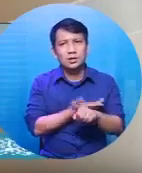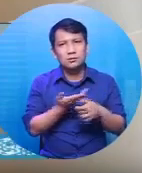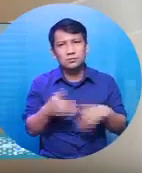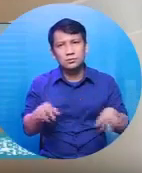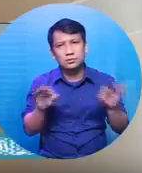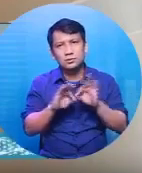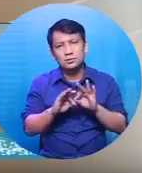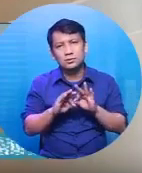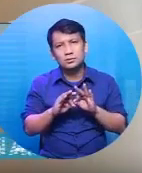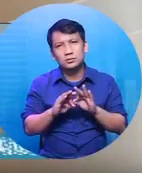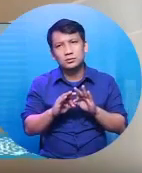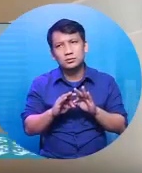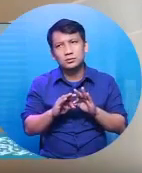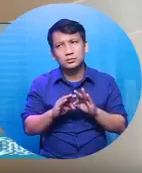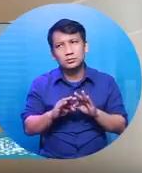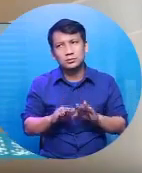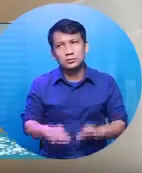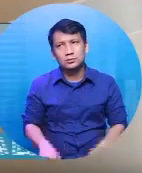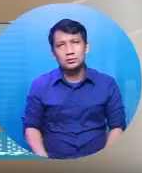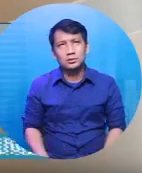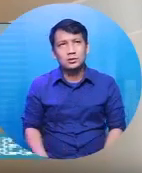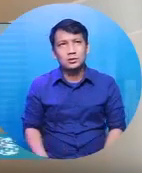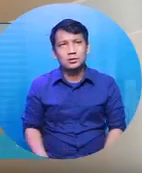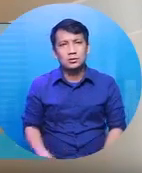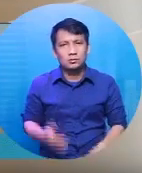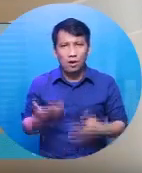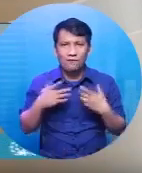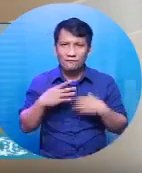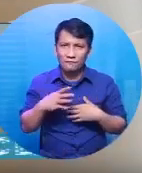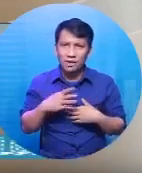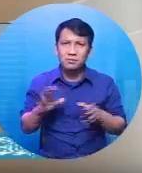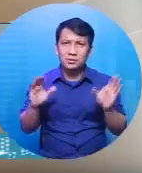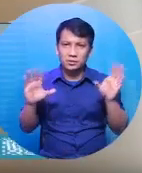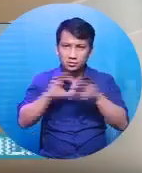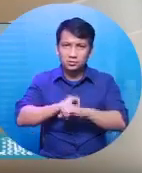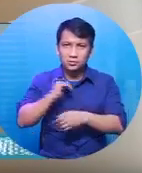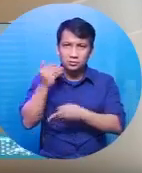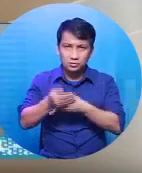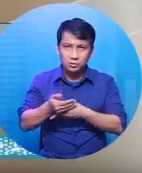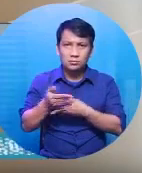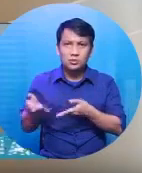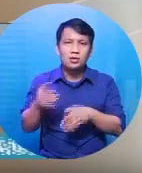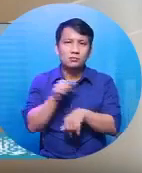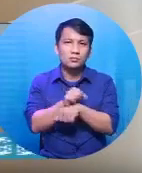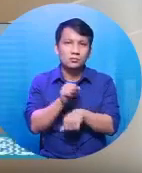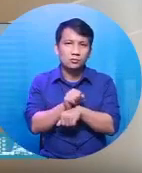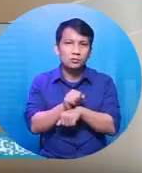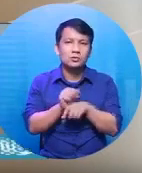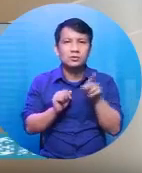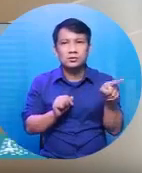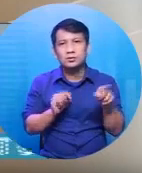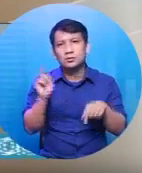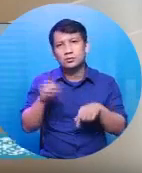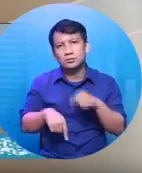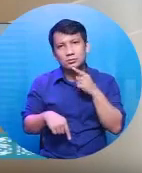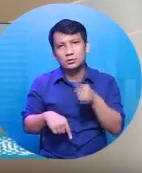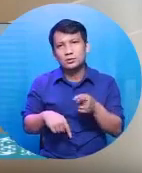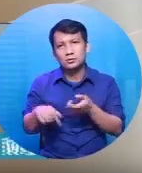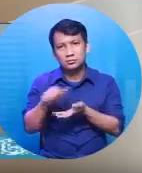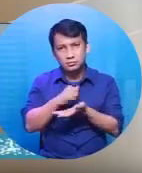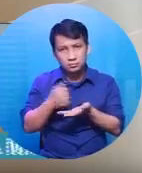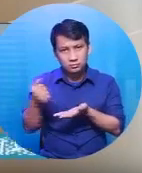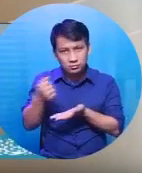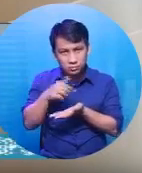pag nakabangon na siya, pag wala nang, ma'am, tapusin mo ako. Pag natapos ng COVID at may trabaho na siya ulit, sabi mo, dishwasher,